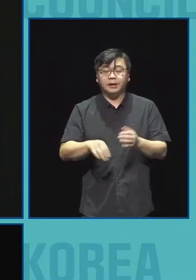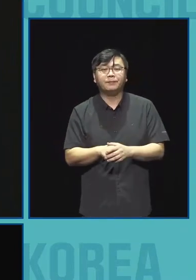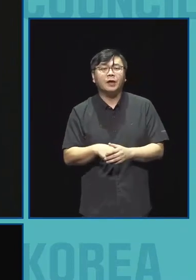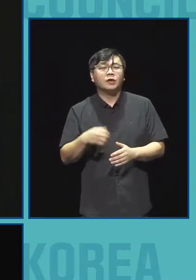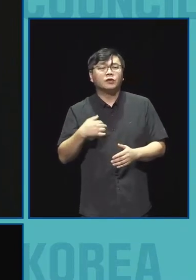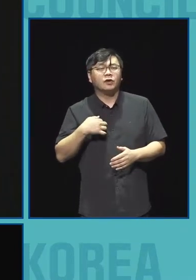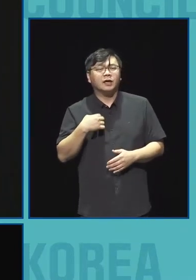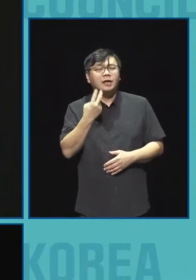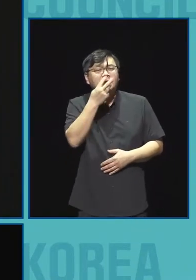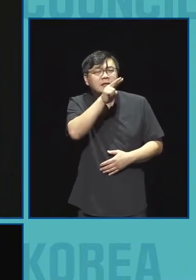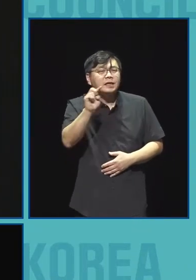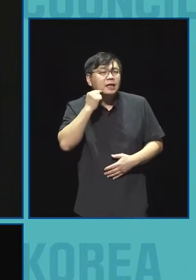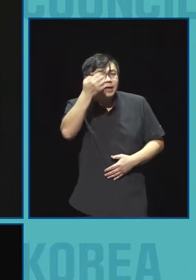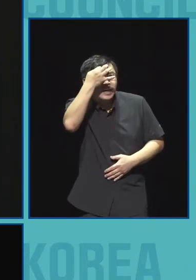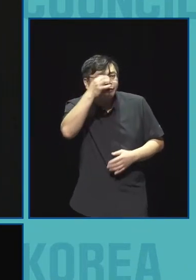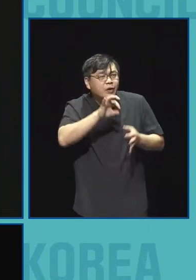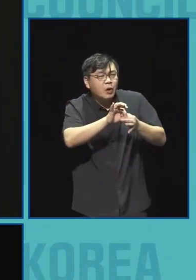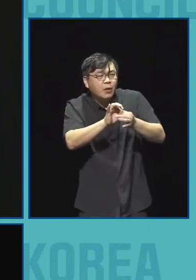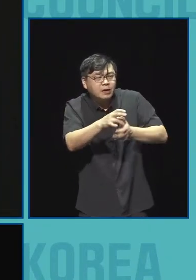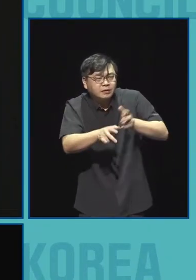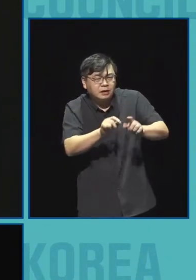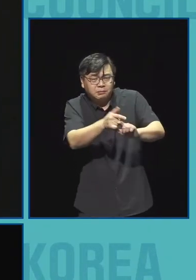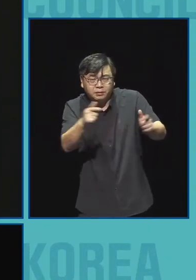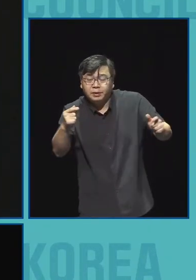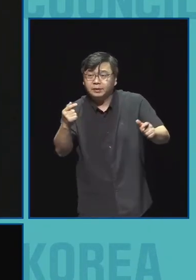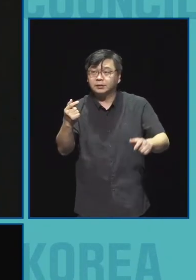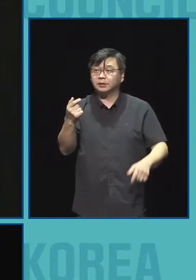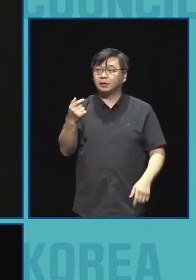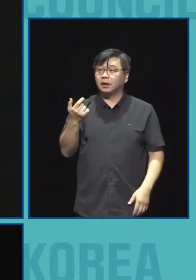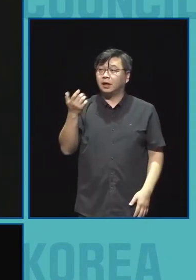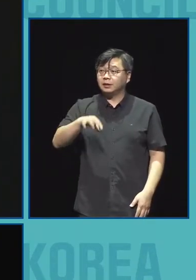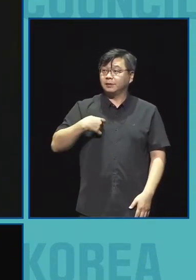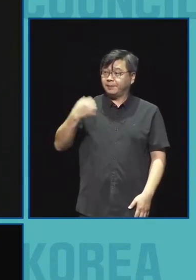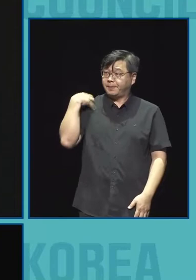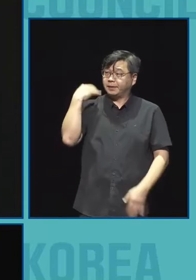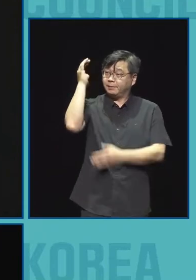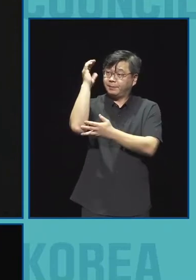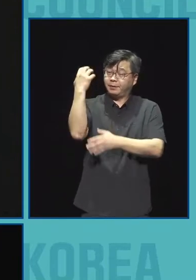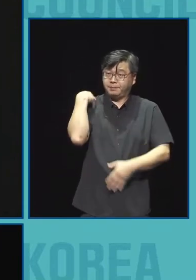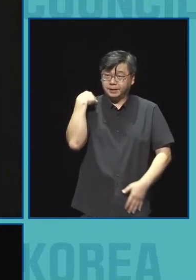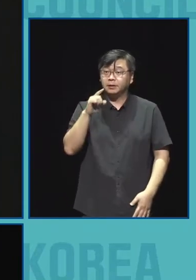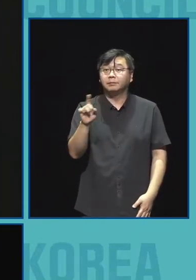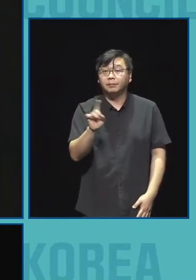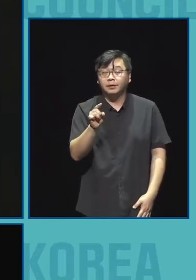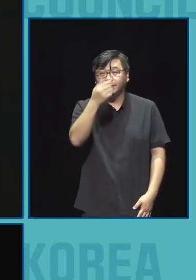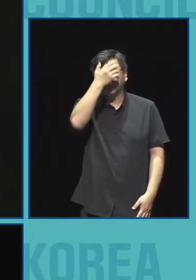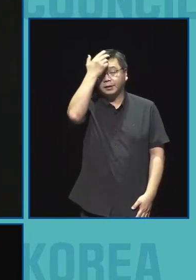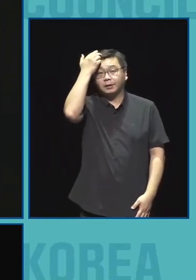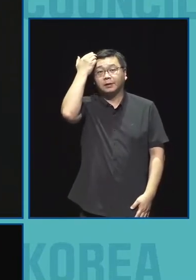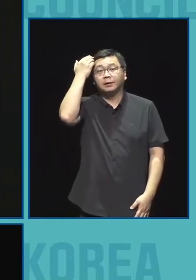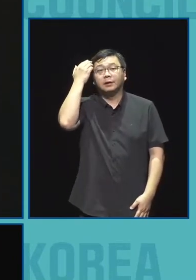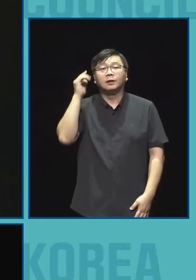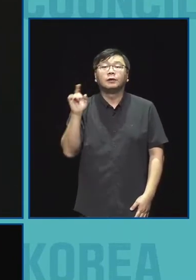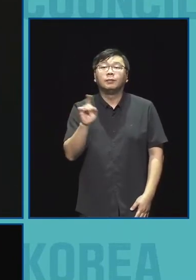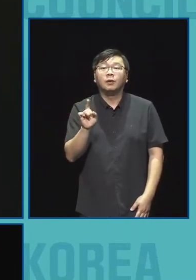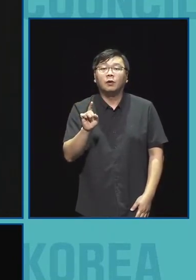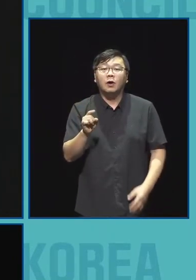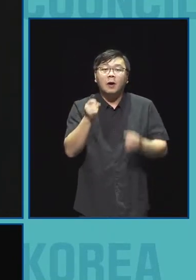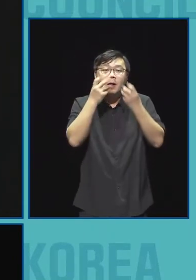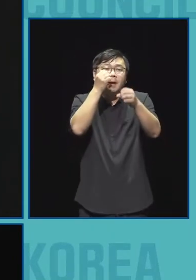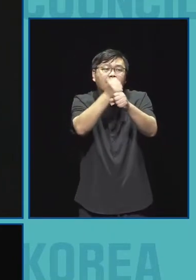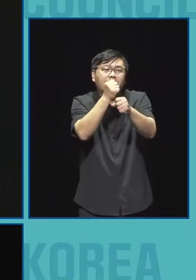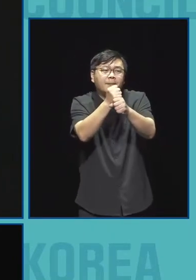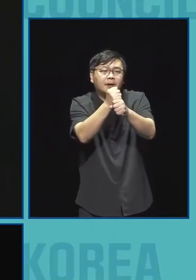시각예술 관련 사업들이 있지만 오늘 제가 발표해서 말씀드릴 사항은 그 중에서도 창작